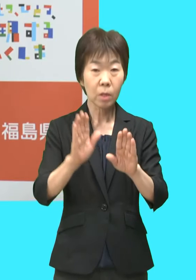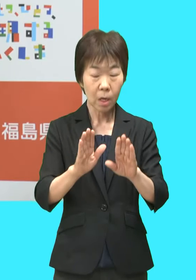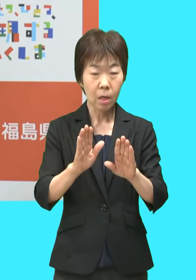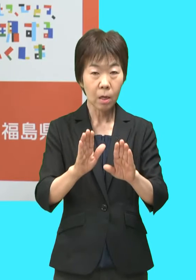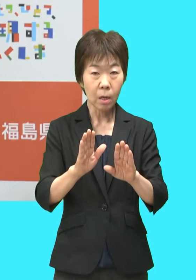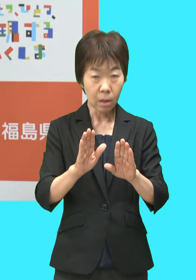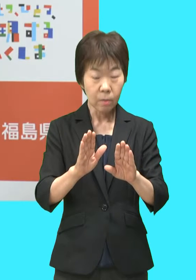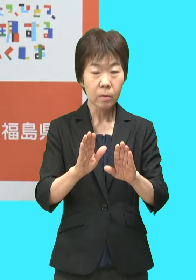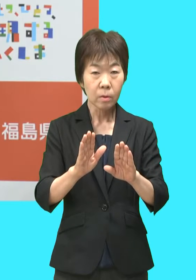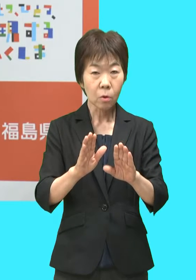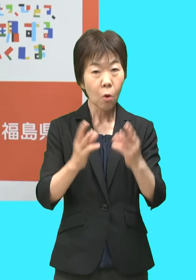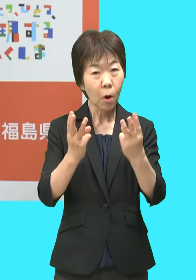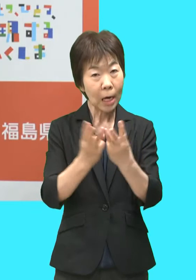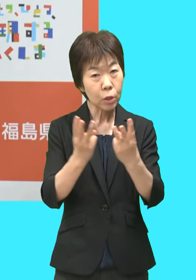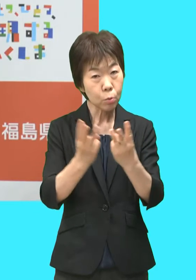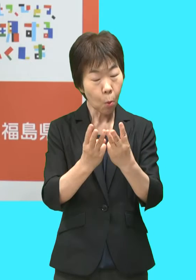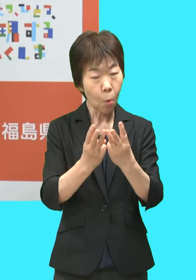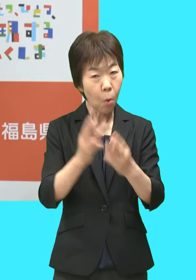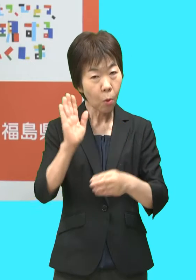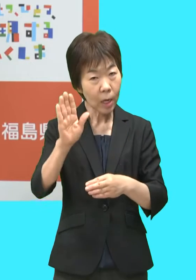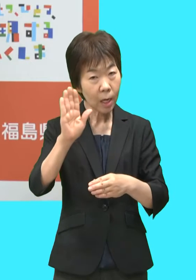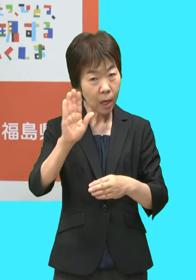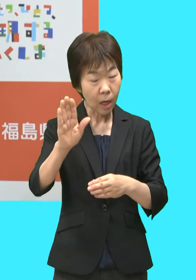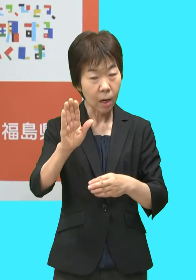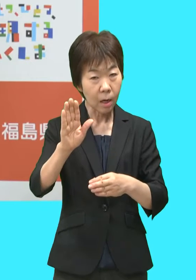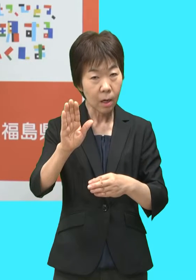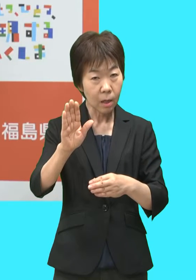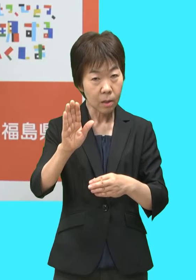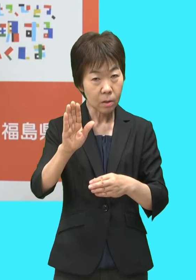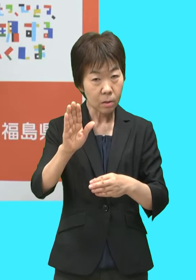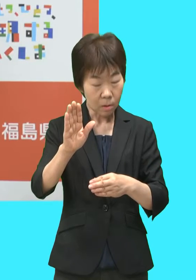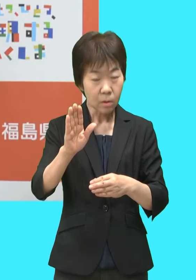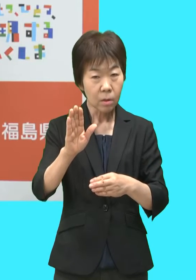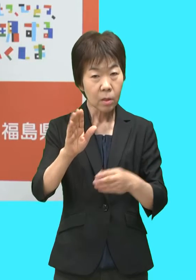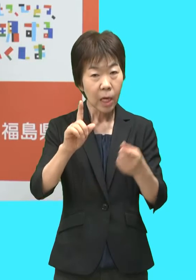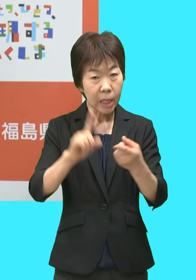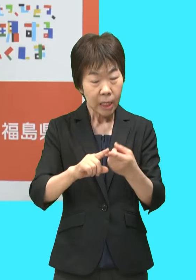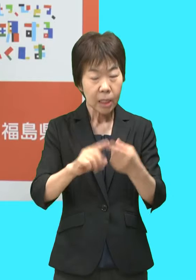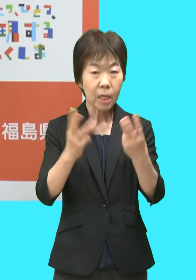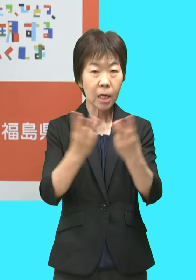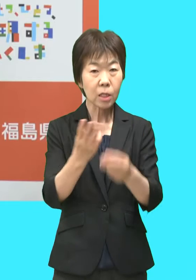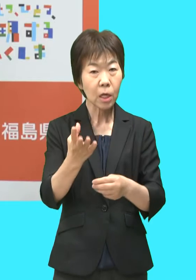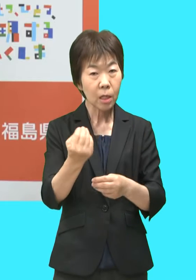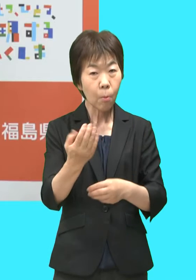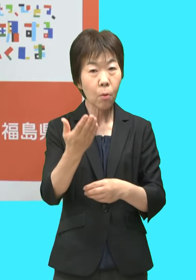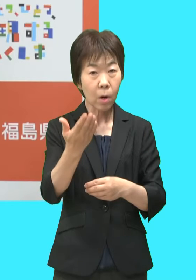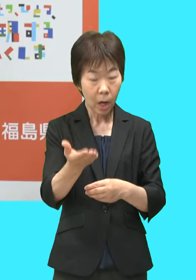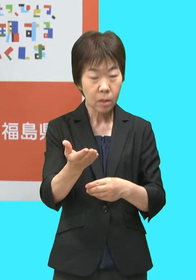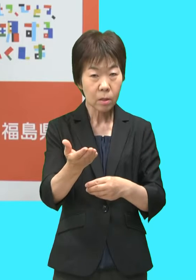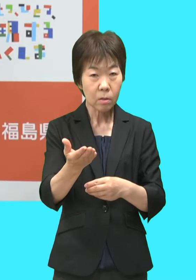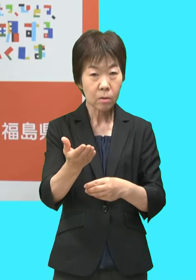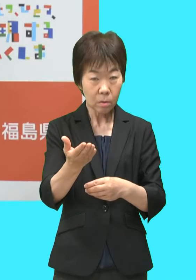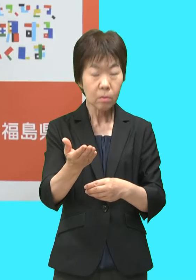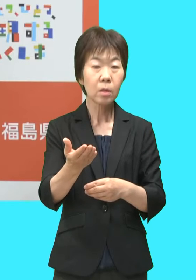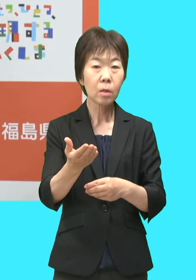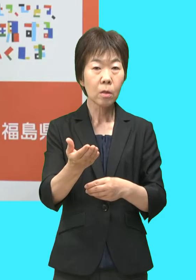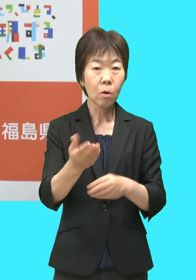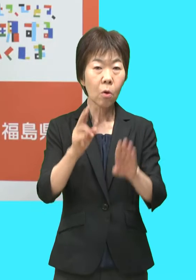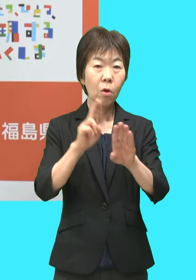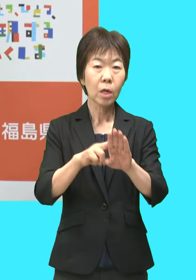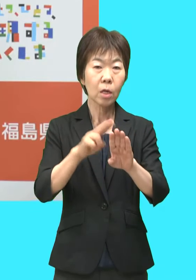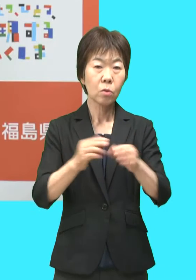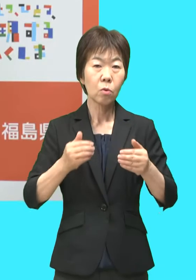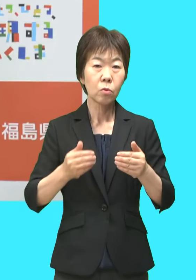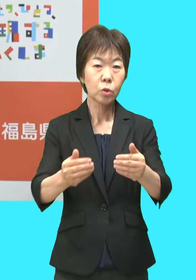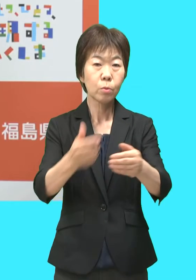ういったものについて今後どういった病床数にしていくのが適正かということを県としては検討を